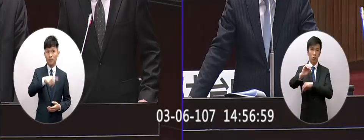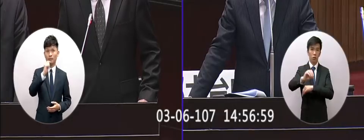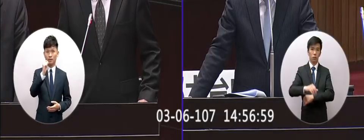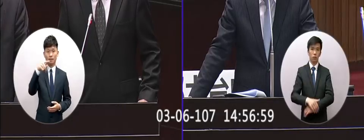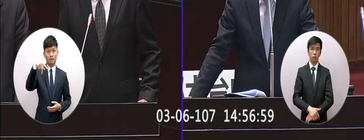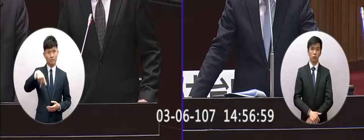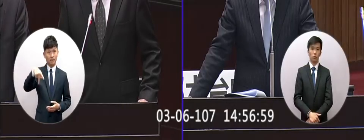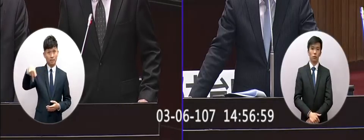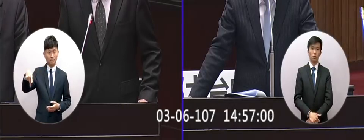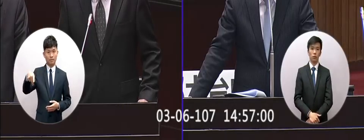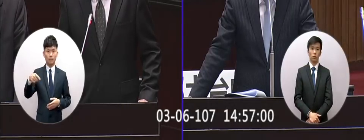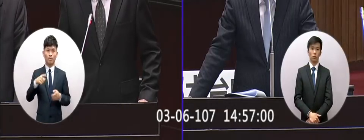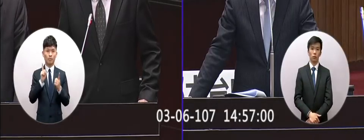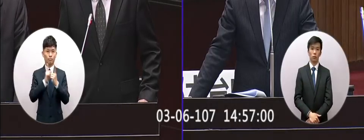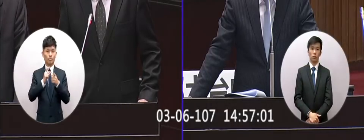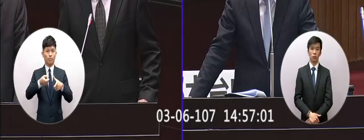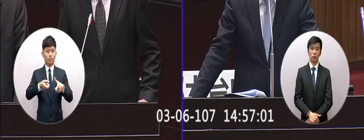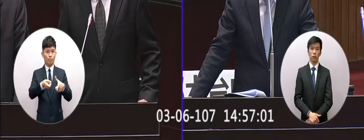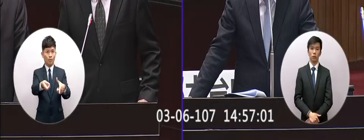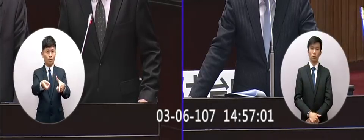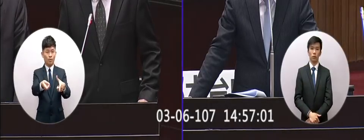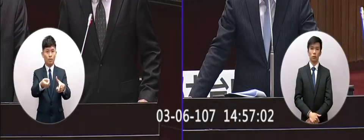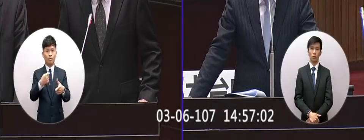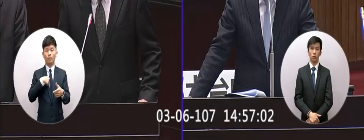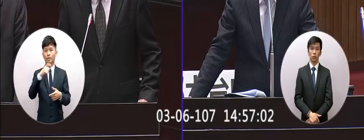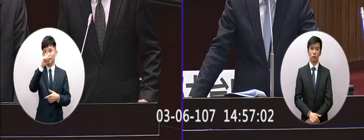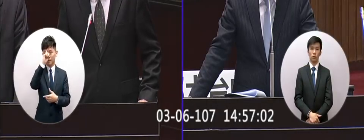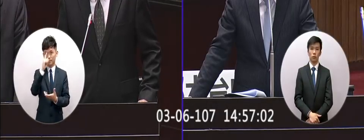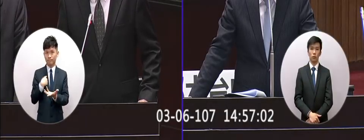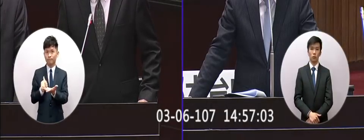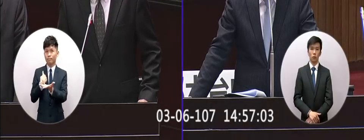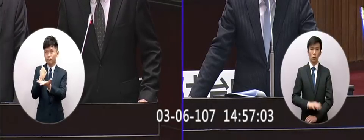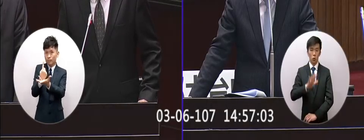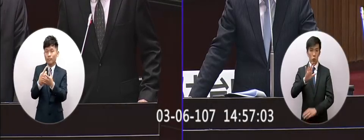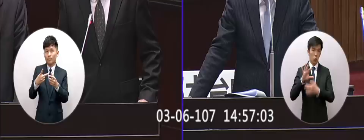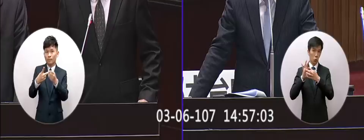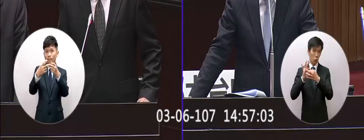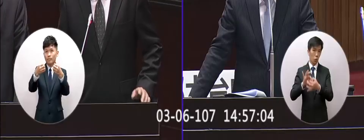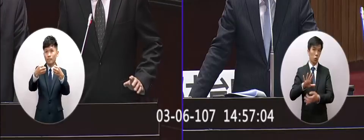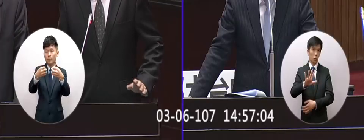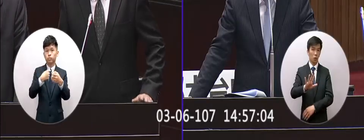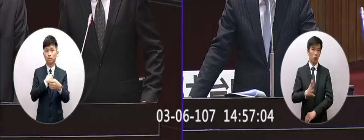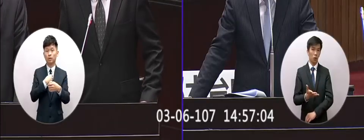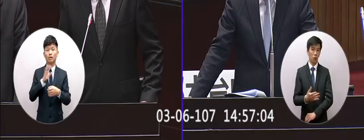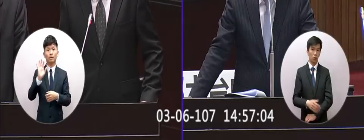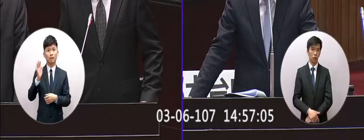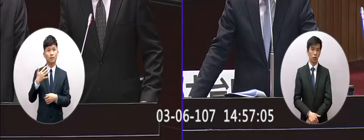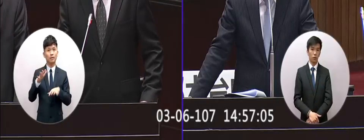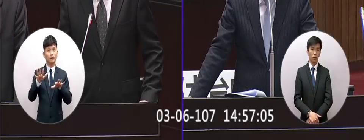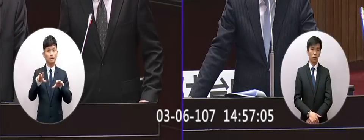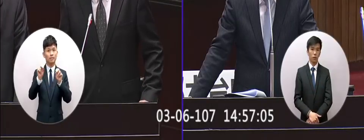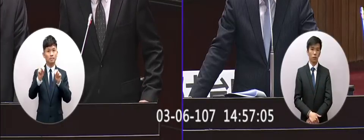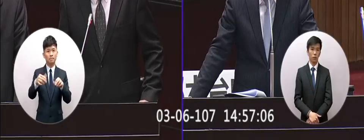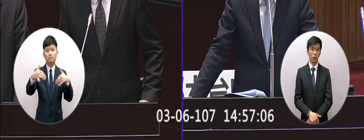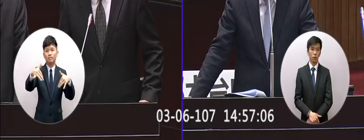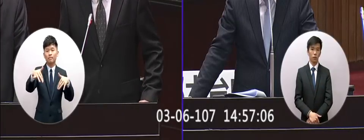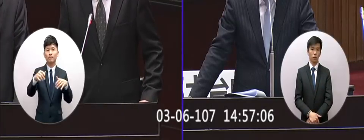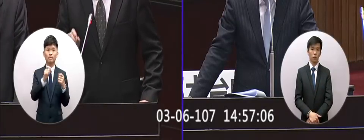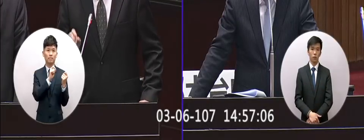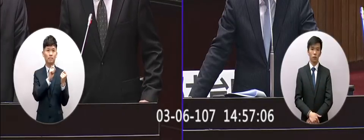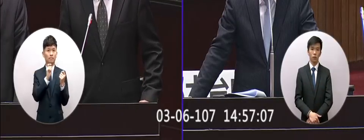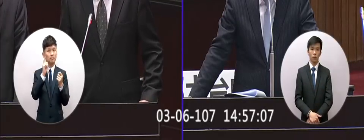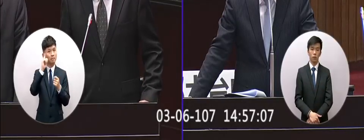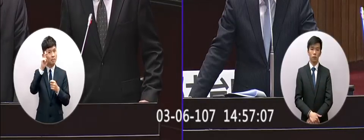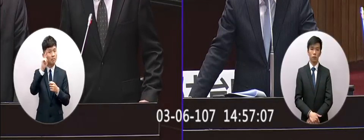CPTPP 这个部分，我们也对外来宣示说我们要加入第二轮的协商。 有进展吗？ 那目前是因为他们还没有签字，可能过两天就要签